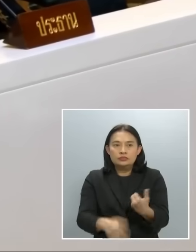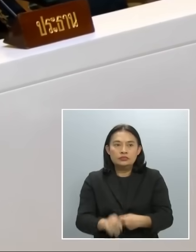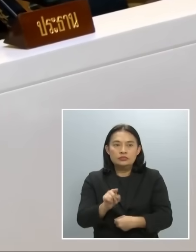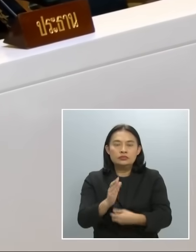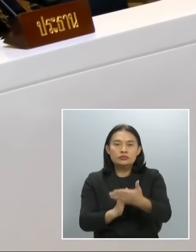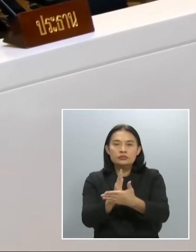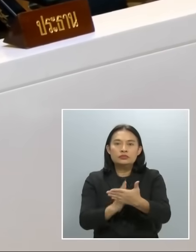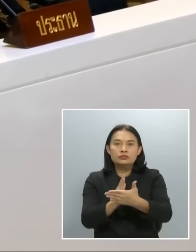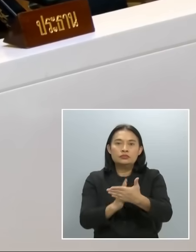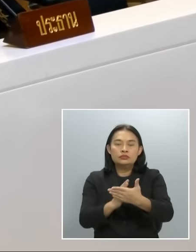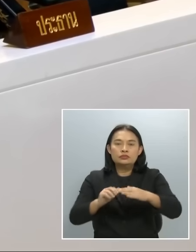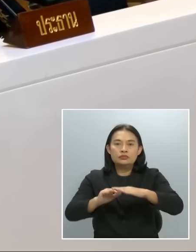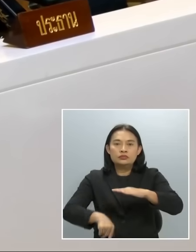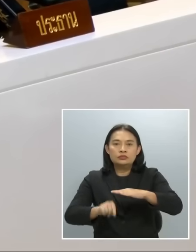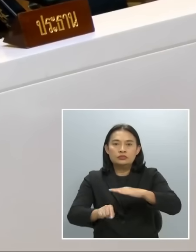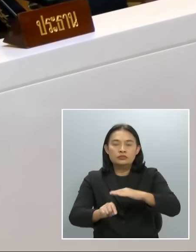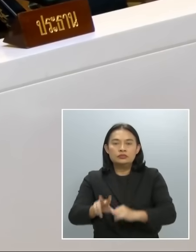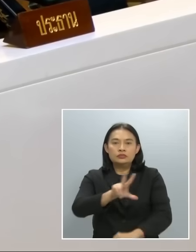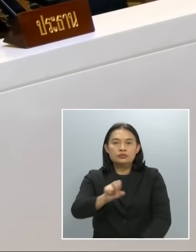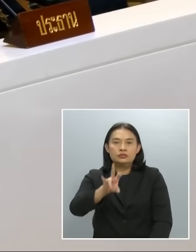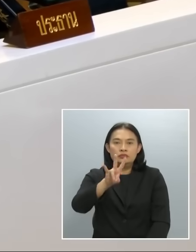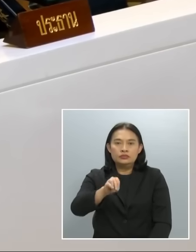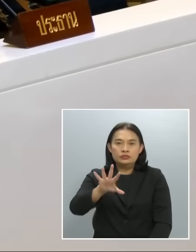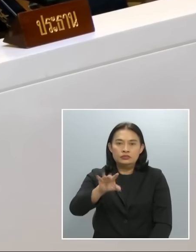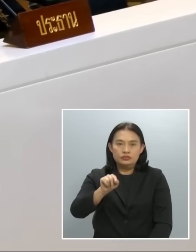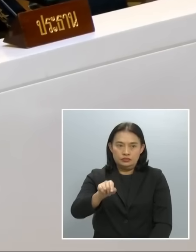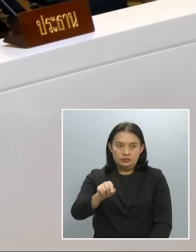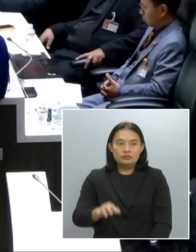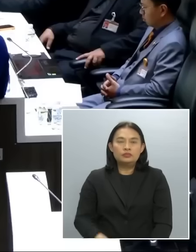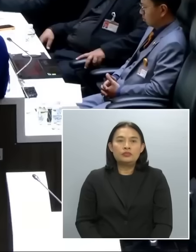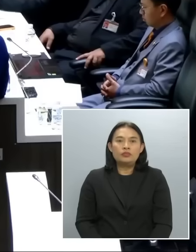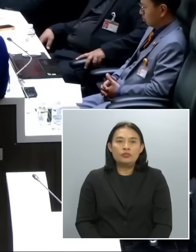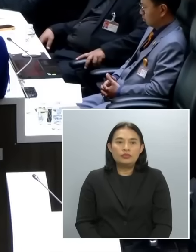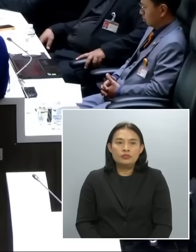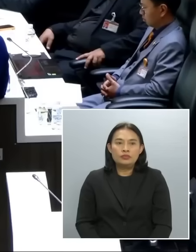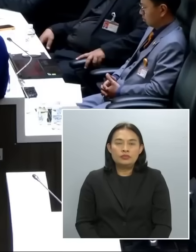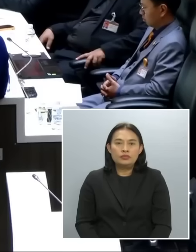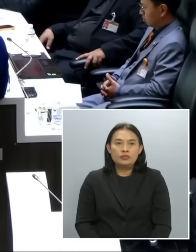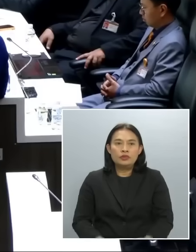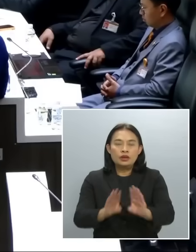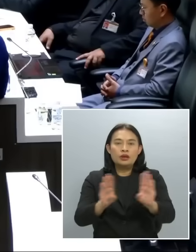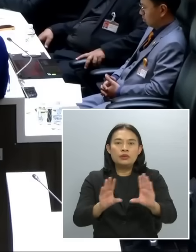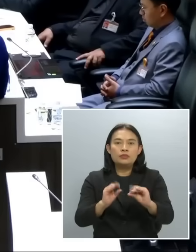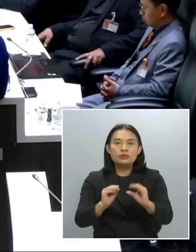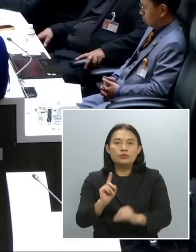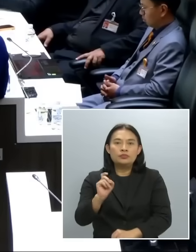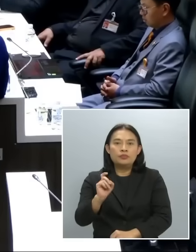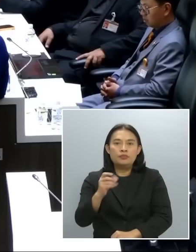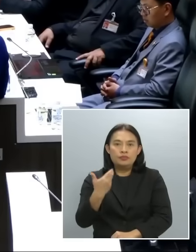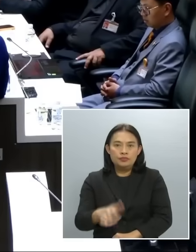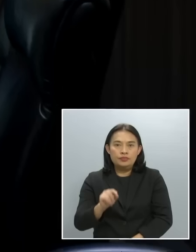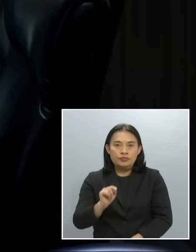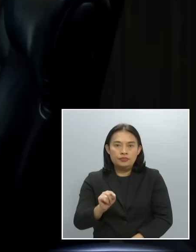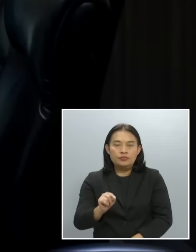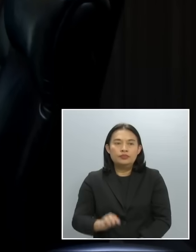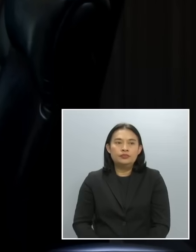นึงของสมาชิกทั้งหมดก็คือ 375คนนะคะดังนั้นยังไม่สามารถเปิดประชุมได้แต่ว่าก็มีการเปิด